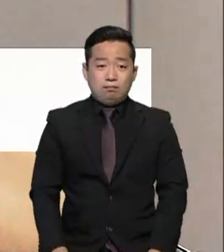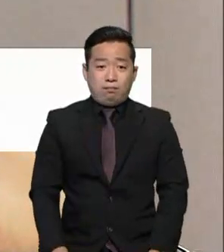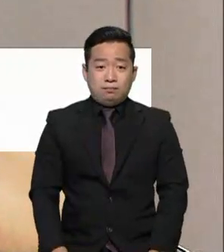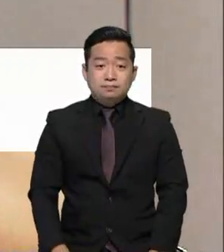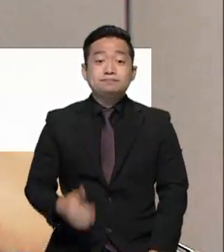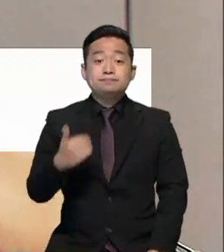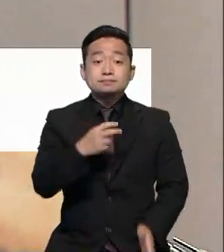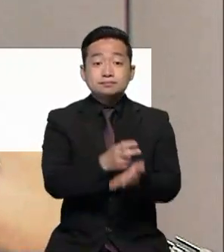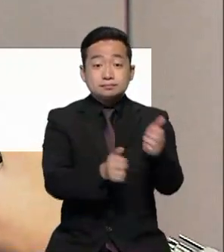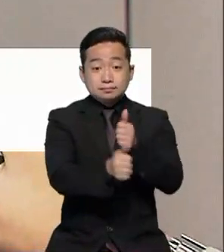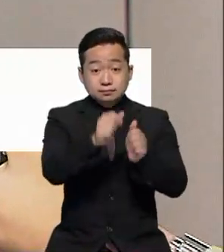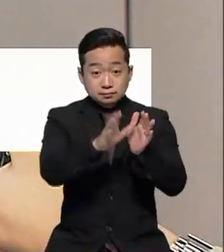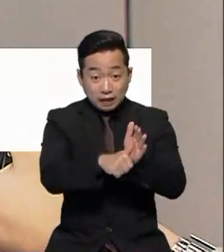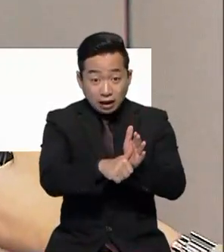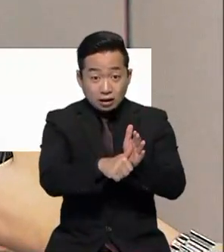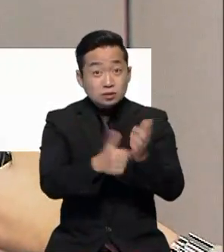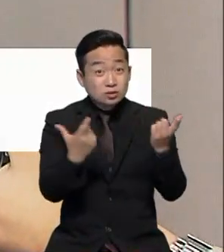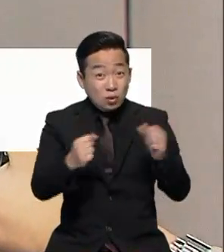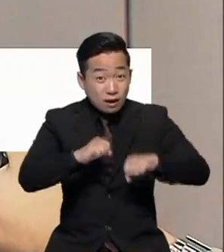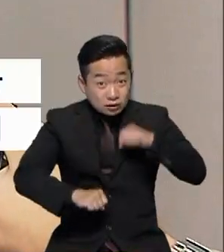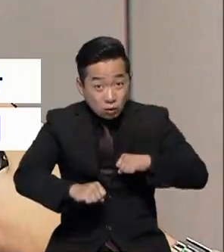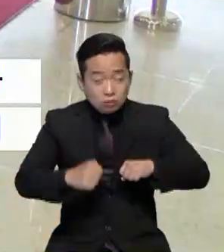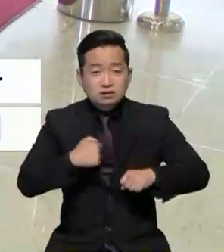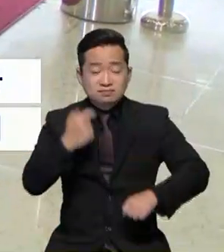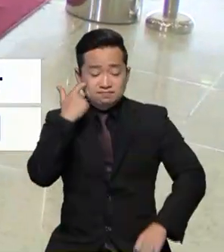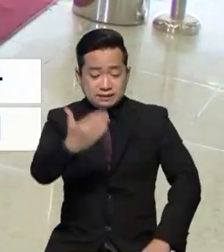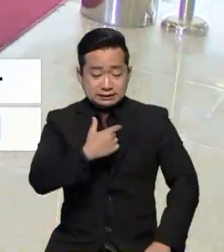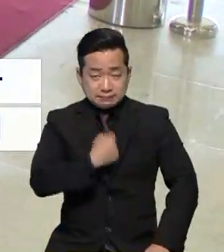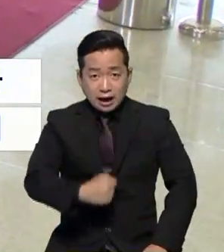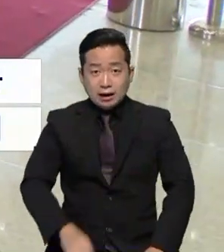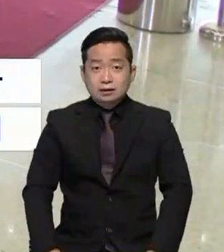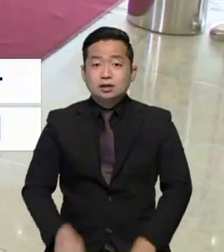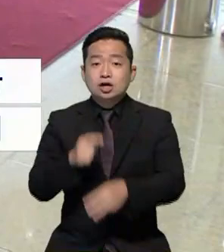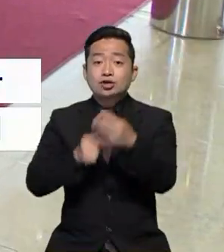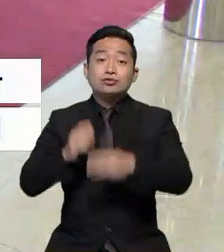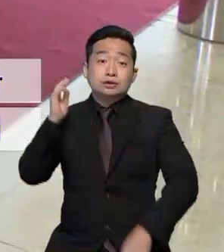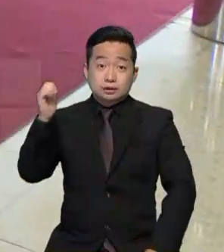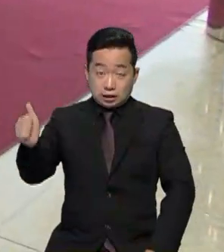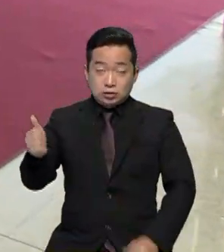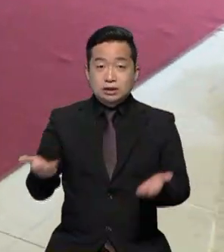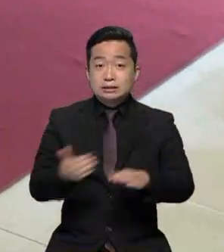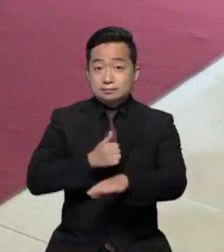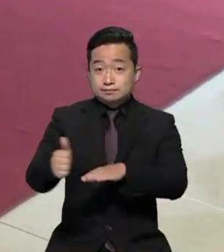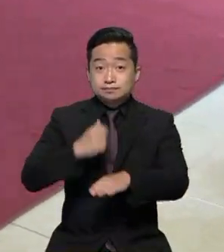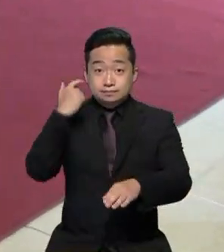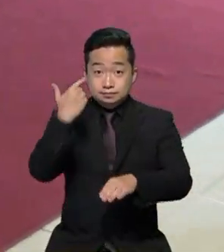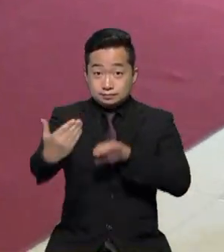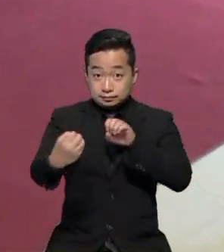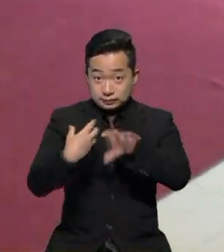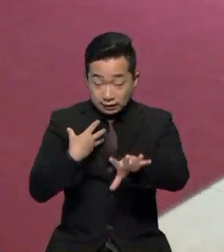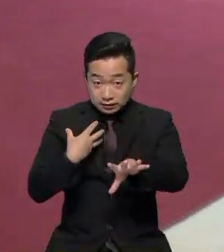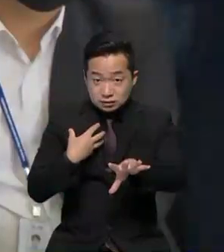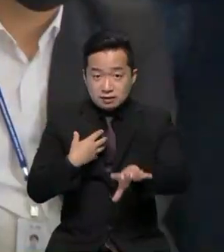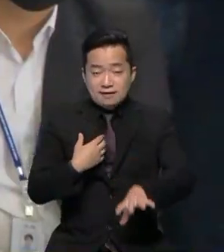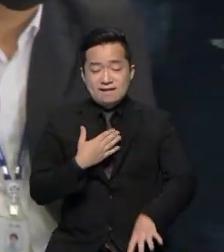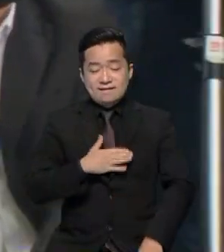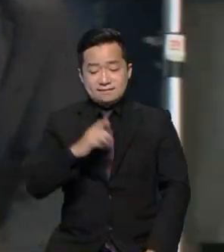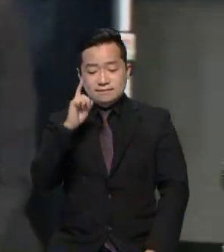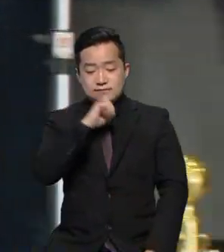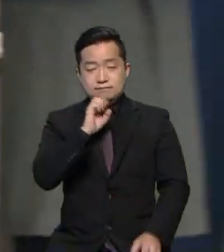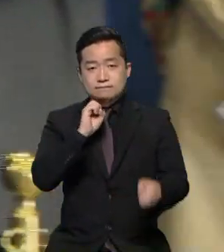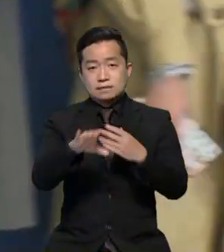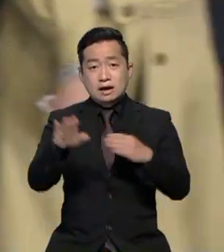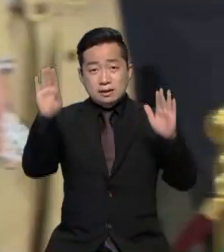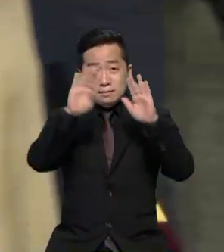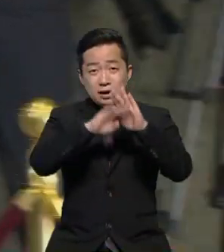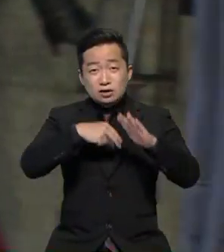본인 법무부 장관한테 그러셨는지 제가 묻고 싶습니다. 윤석열 대통령은 출근길 문답에서 불쾌감을 드러내며 심야